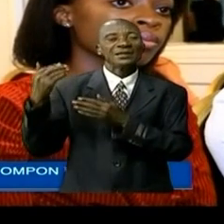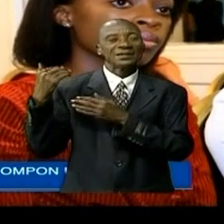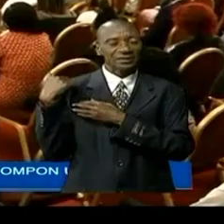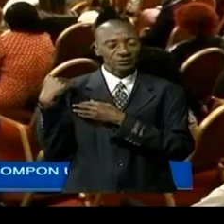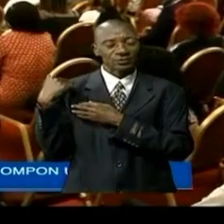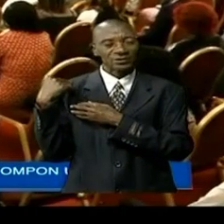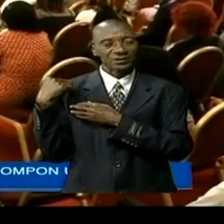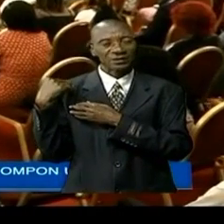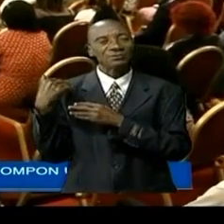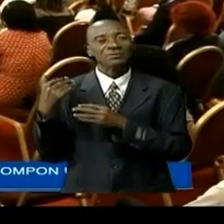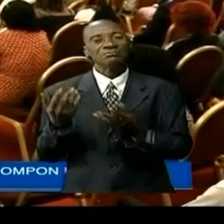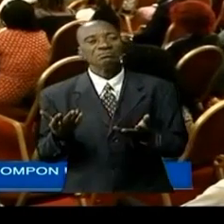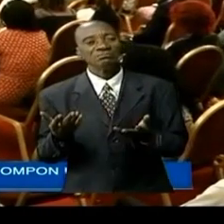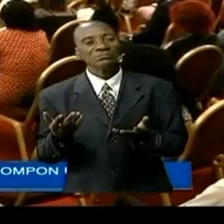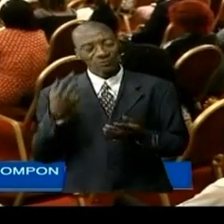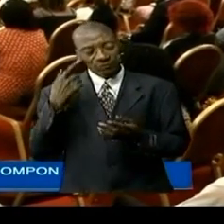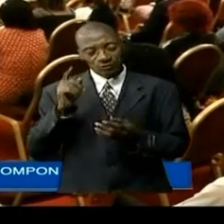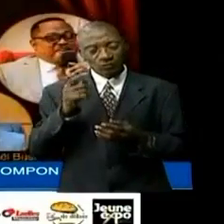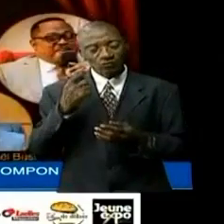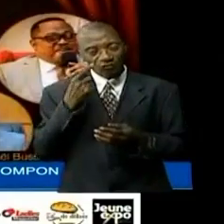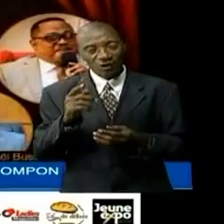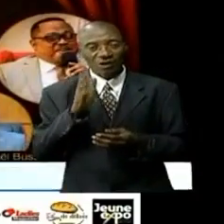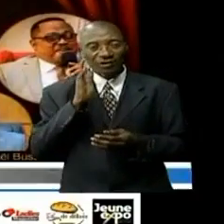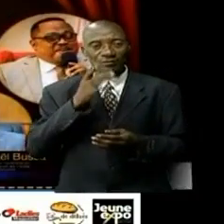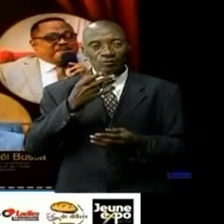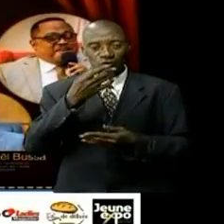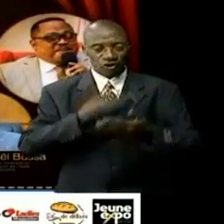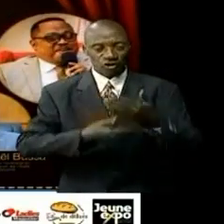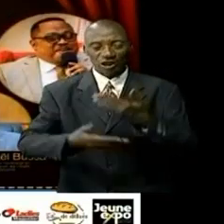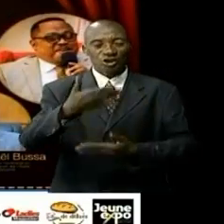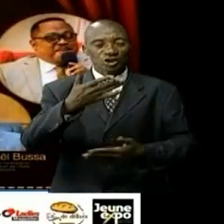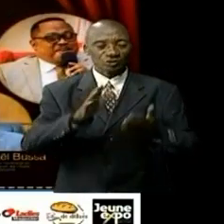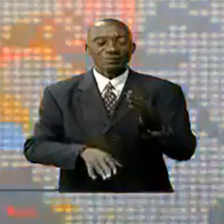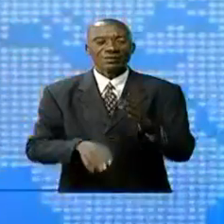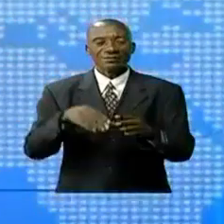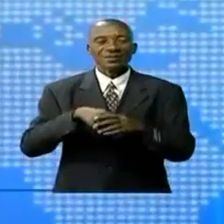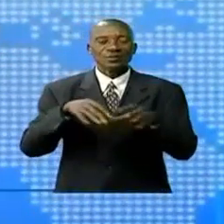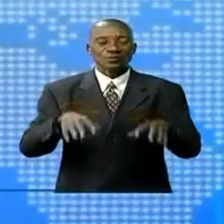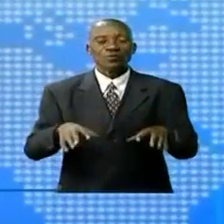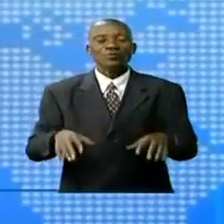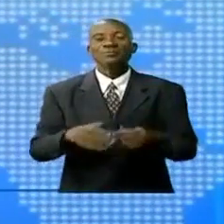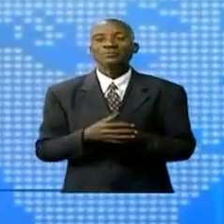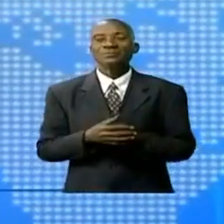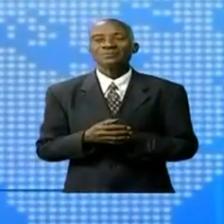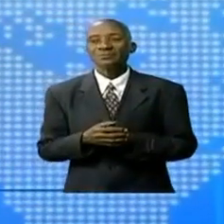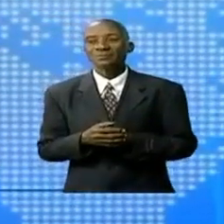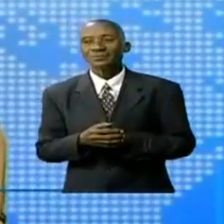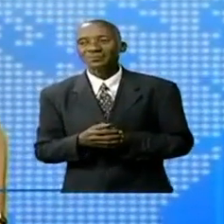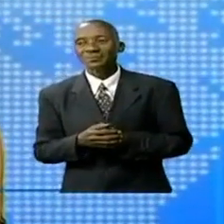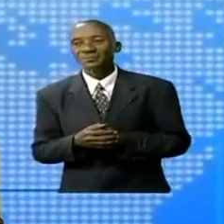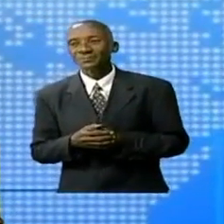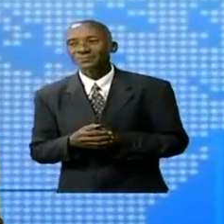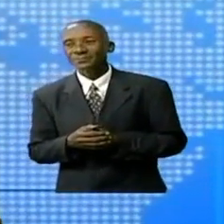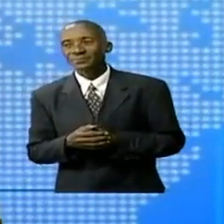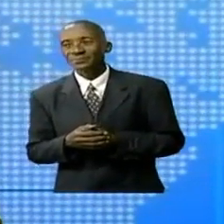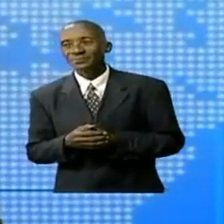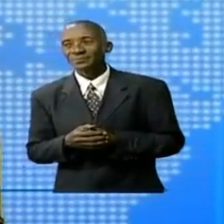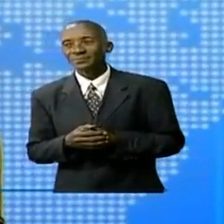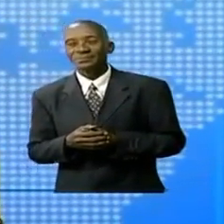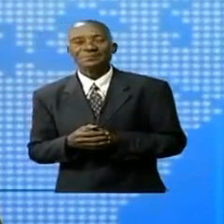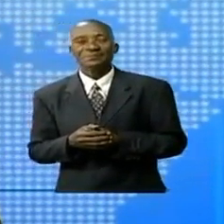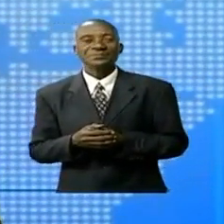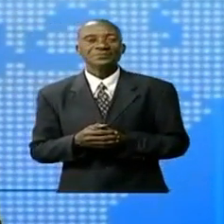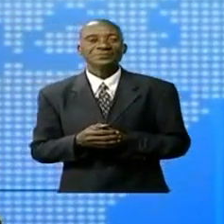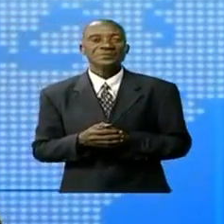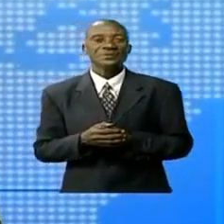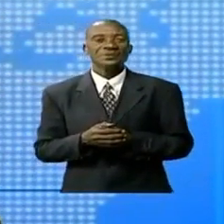vision de promouvoir le changement et le développement des jeunes. Voilà, 6 communes de Kinshasa ont été